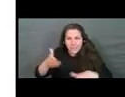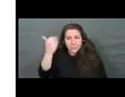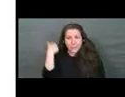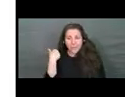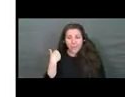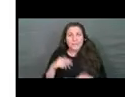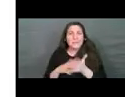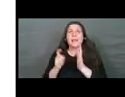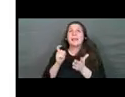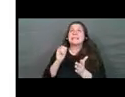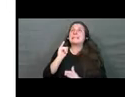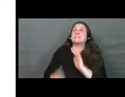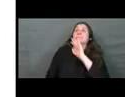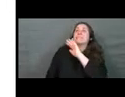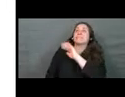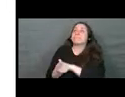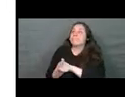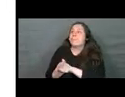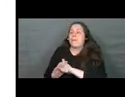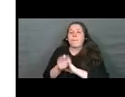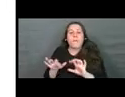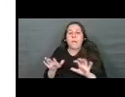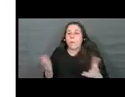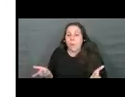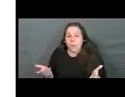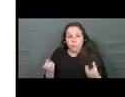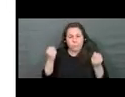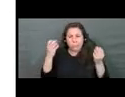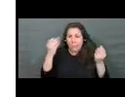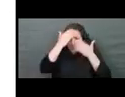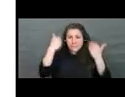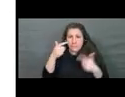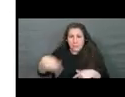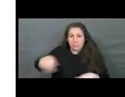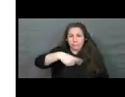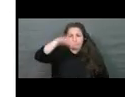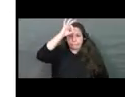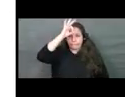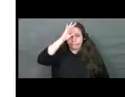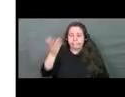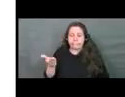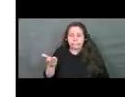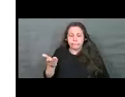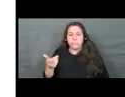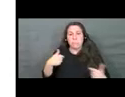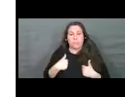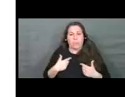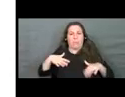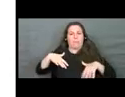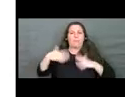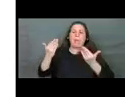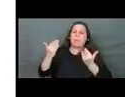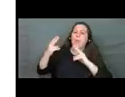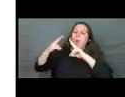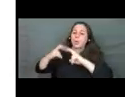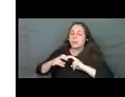fait dans ce temps-là, n'est-ce pas, de littérature scientifique. Fait qu'au fond, nous, avant d'attendre qu'il y ait des études qui soient publiées, on s'est dit, on va